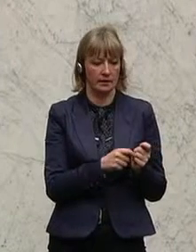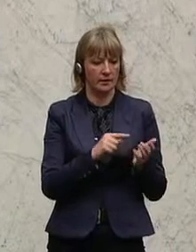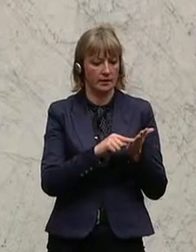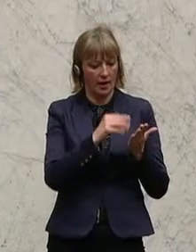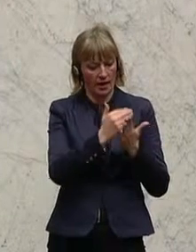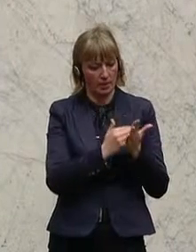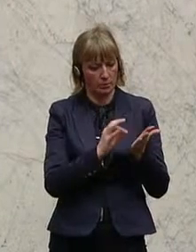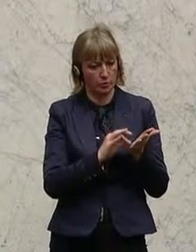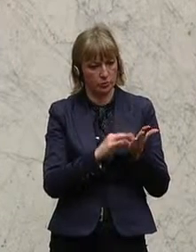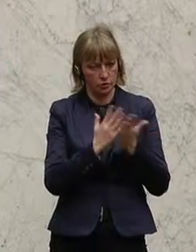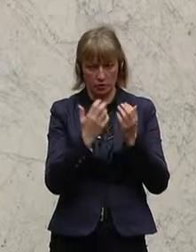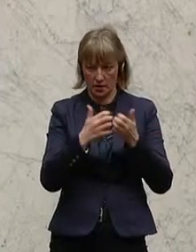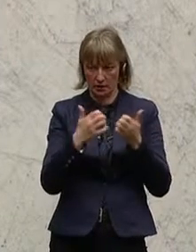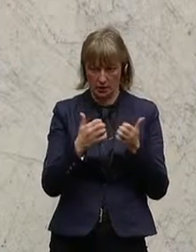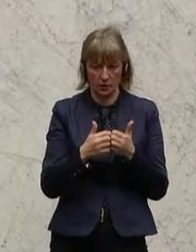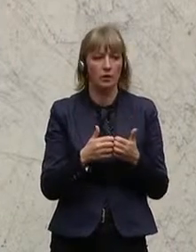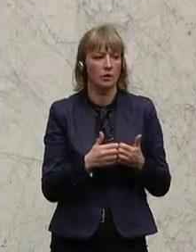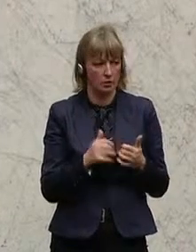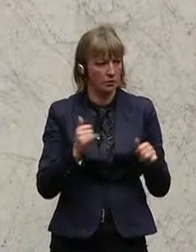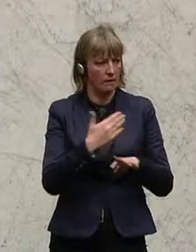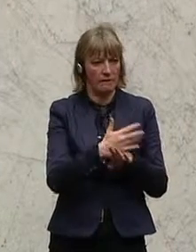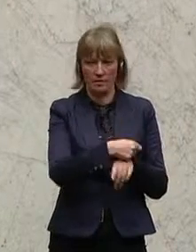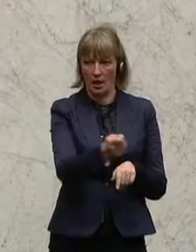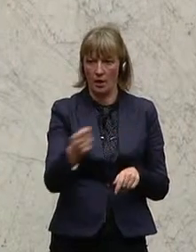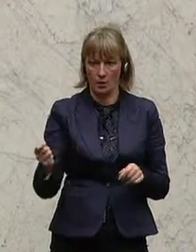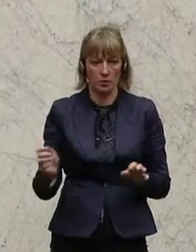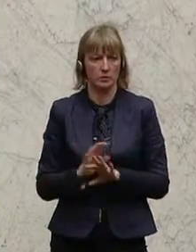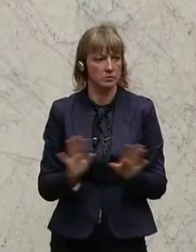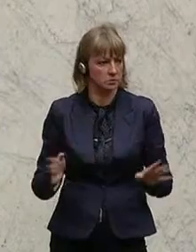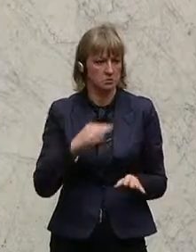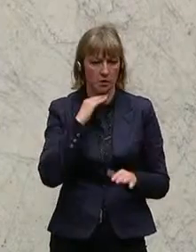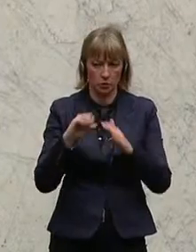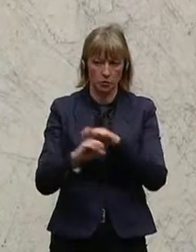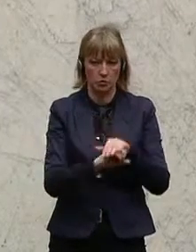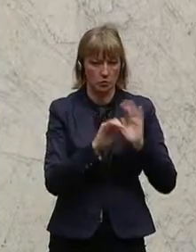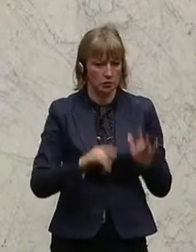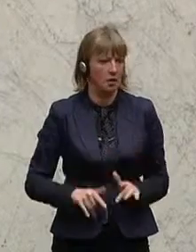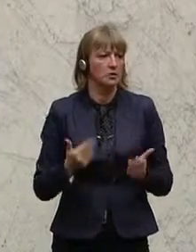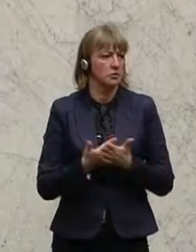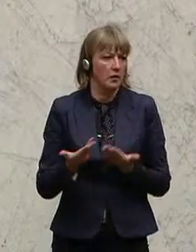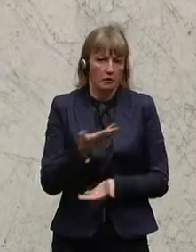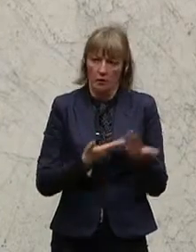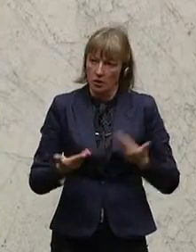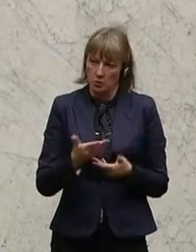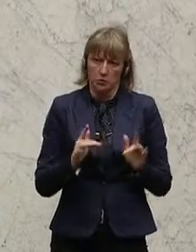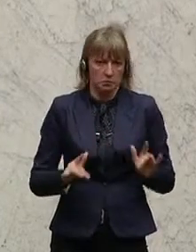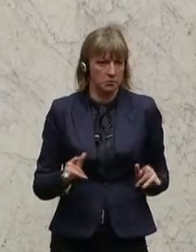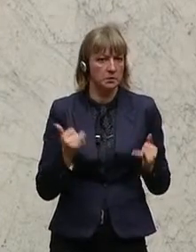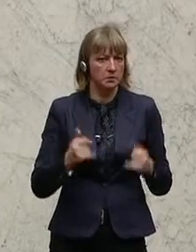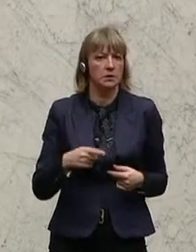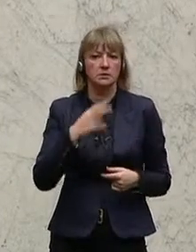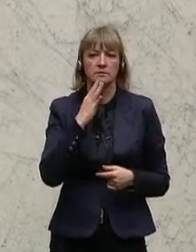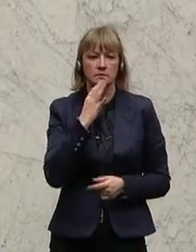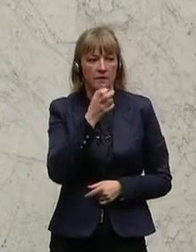Streifzügen erläutert und zur Verteilung gebracht. Da ist ausreichend unterstützt, steht da ja mit in Verhandlung. Und am Wort ist